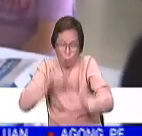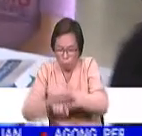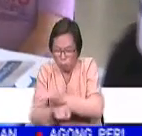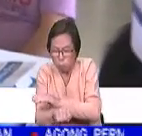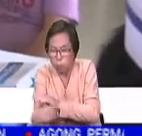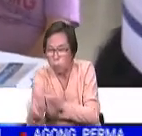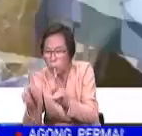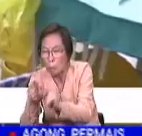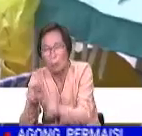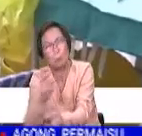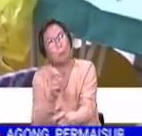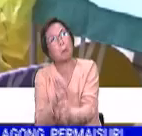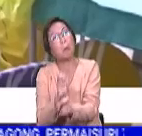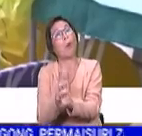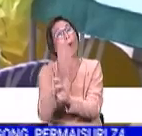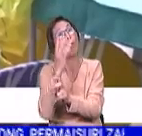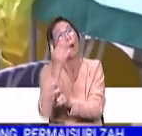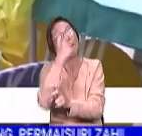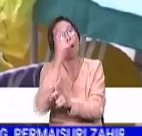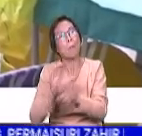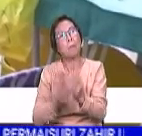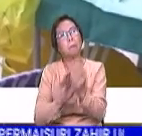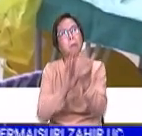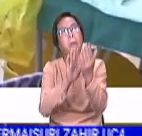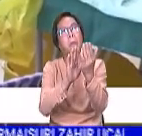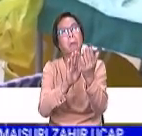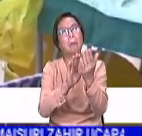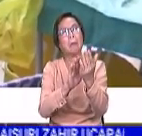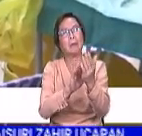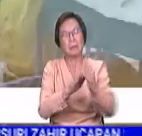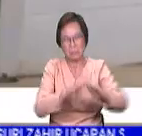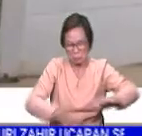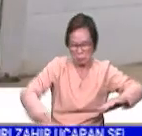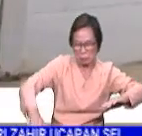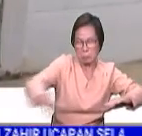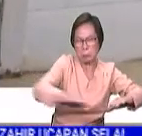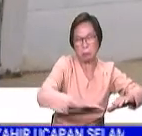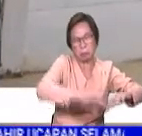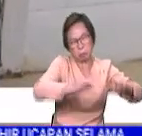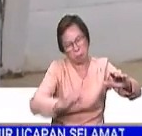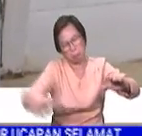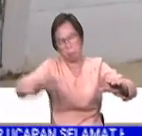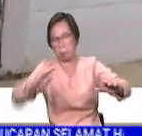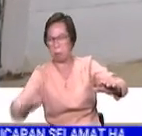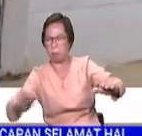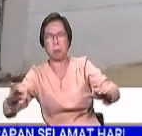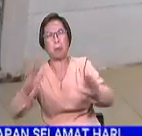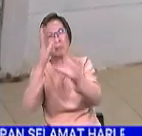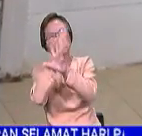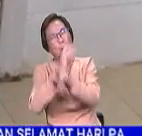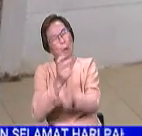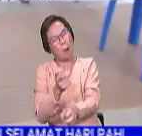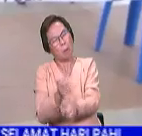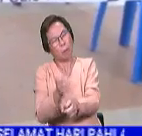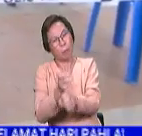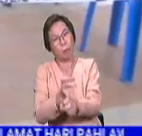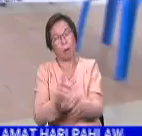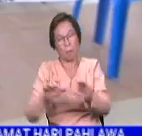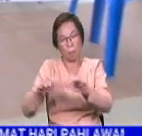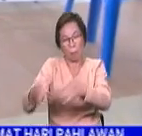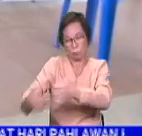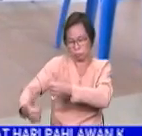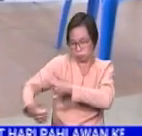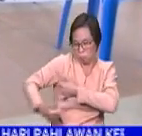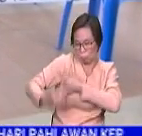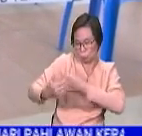pedalaman Bukalah mudah karena terpaksa berdepan dengan keadaan geografi negeri ini yang mencabar zakat ini pasukan